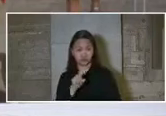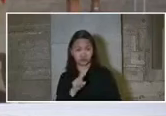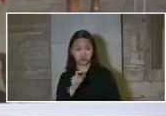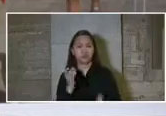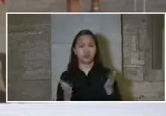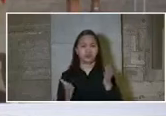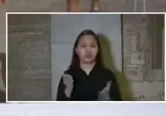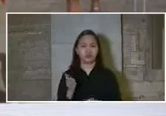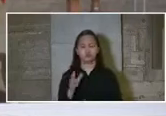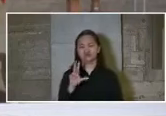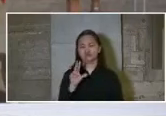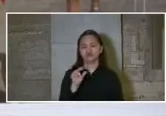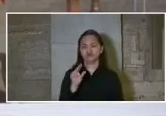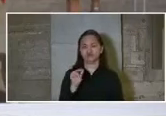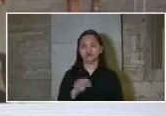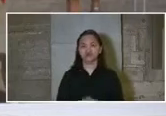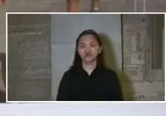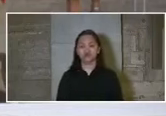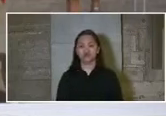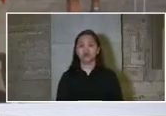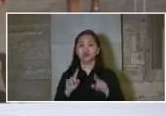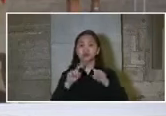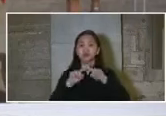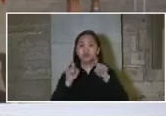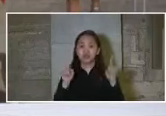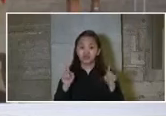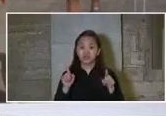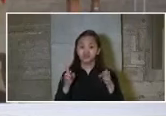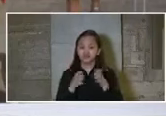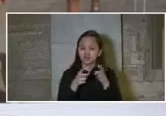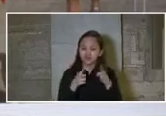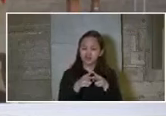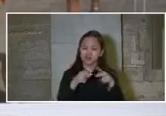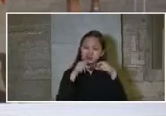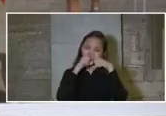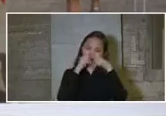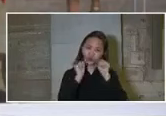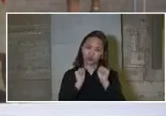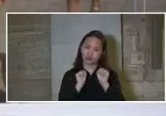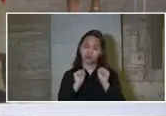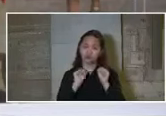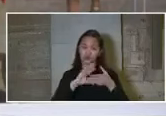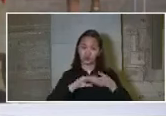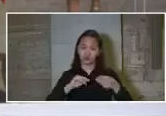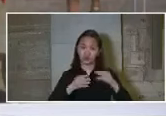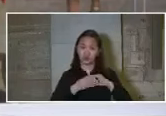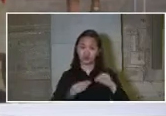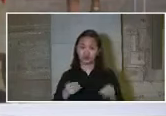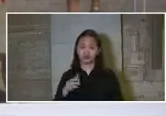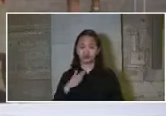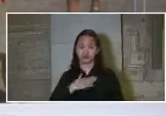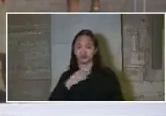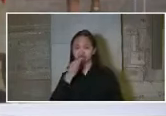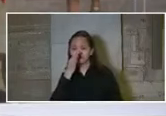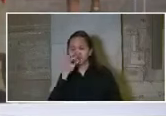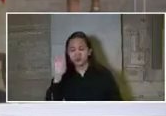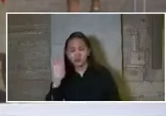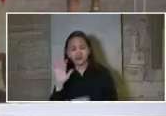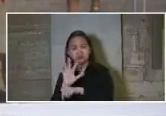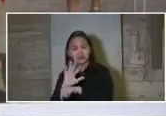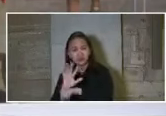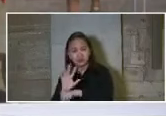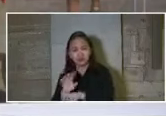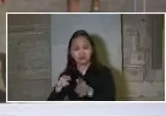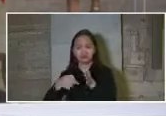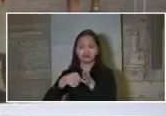na. Pero kahit naman yung isang malungkot na kwento, yung paborito nating drama na minsan